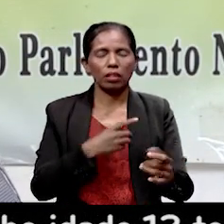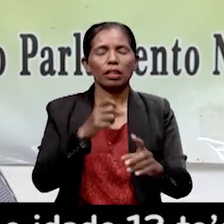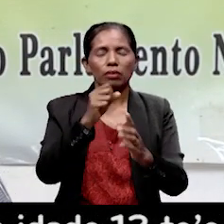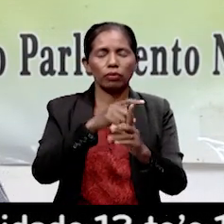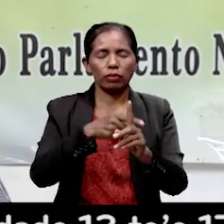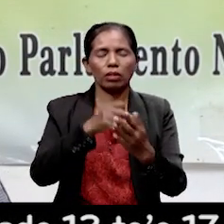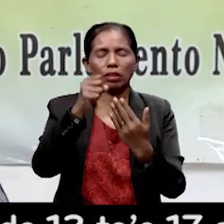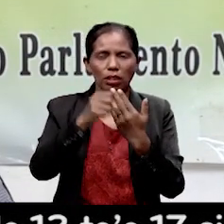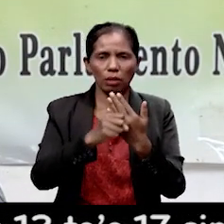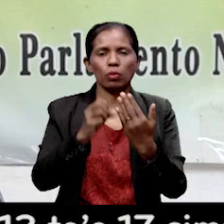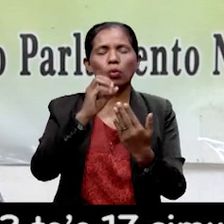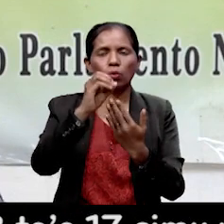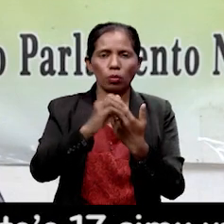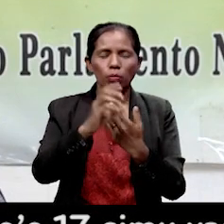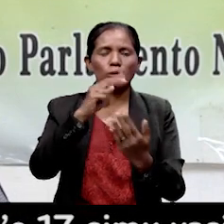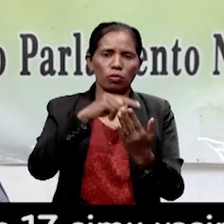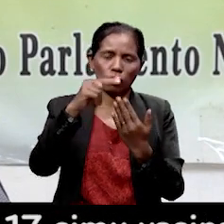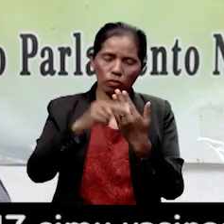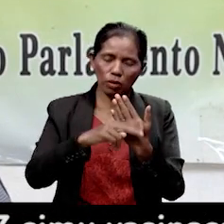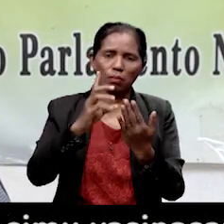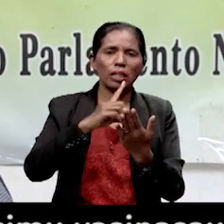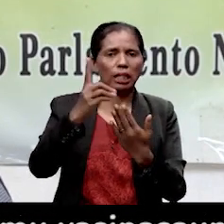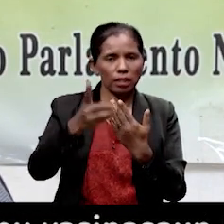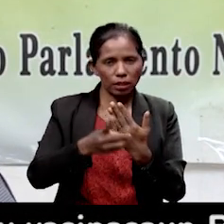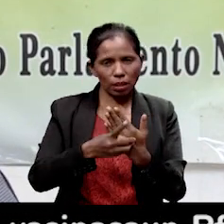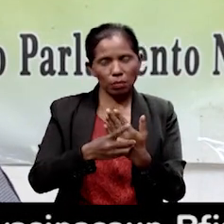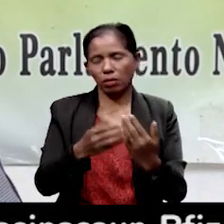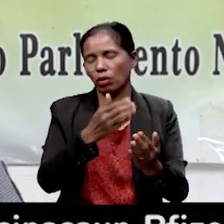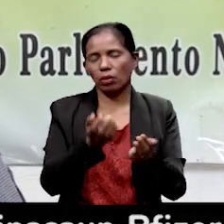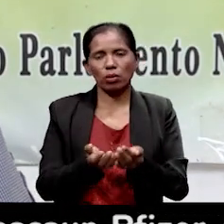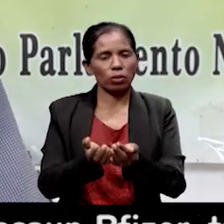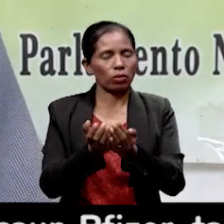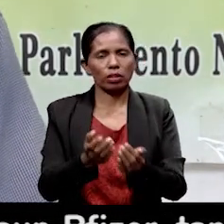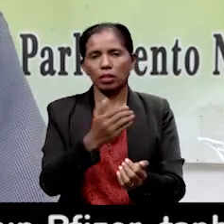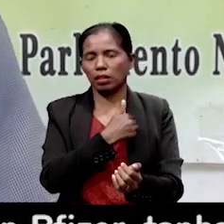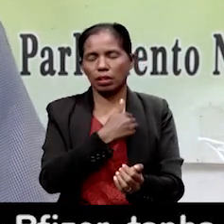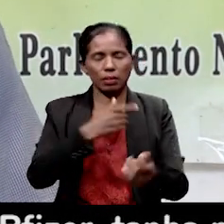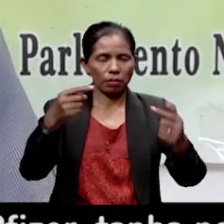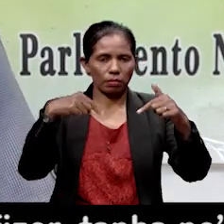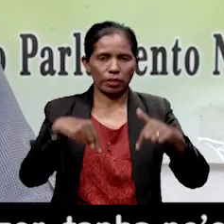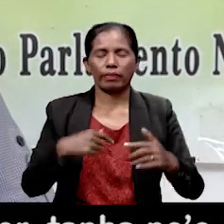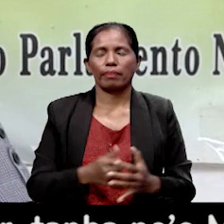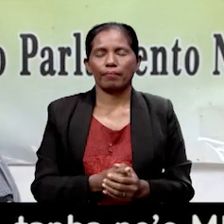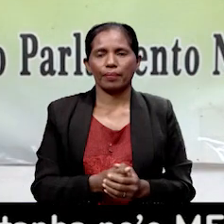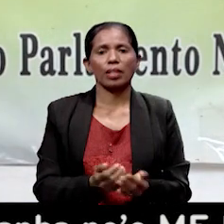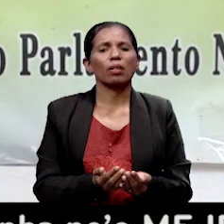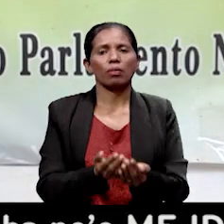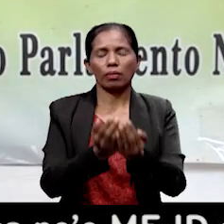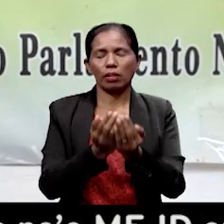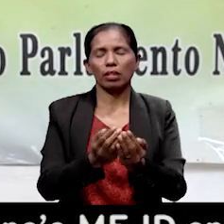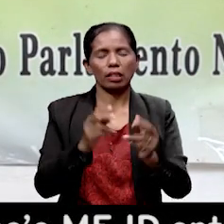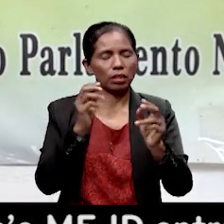tubuh bau November i November batan Desember i hanya seorang yang hati kata kona ba rone ne sira